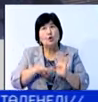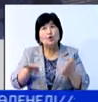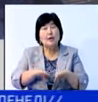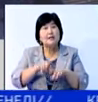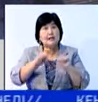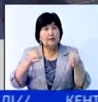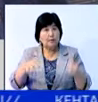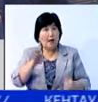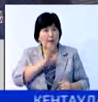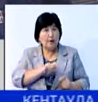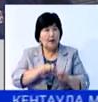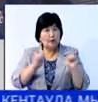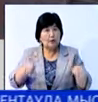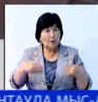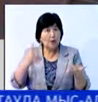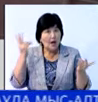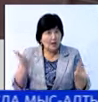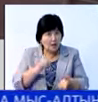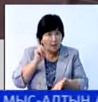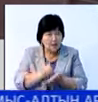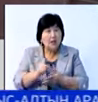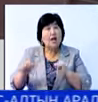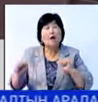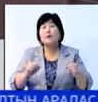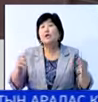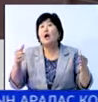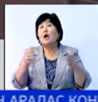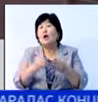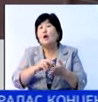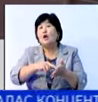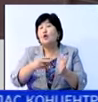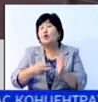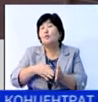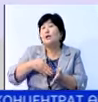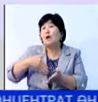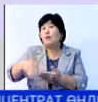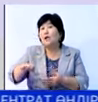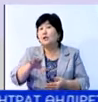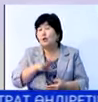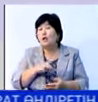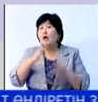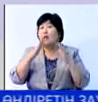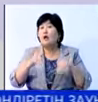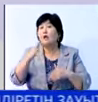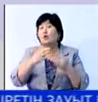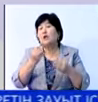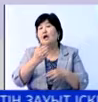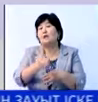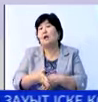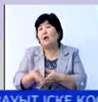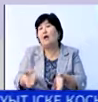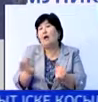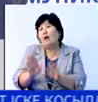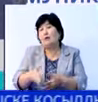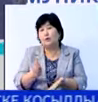нысан биыл пайдалануға берілуі тиіс еді. Бірақ мердігер компанияның жобадан бас тартуына байланысты лагер құрылысы тағы да кейінге